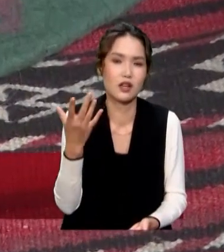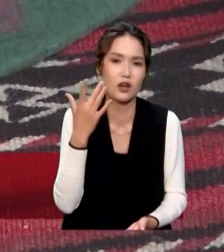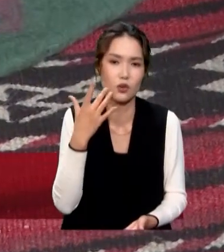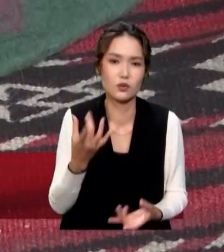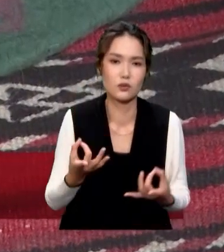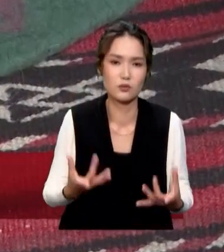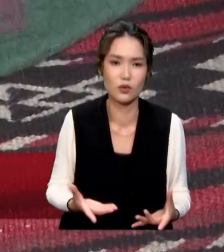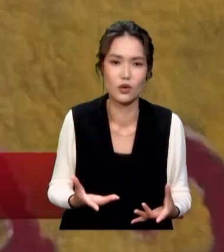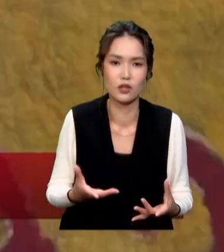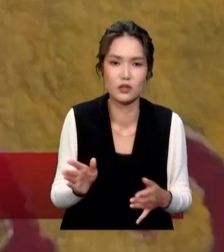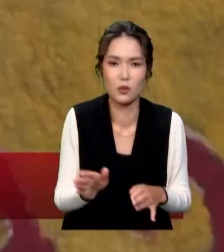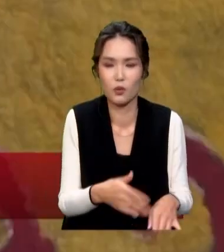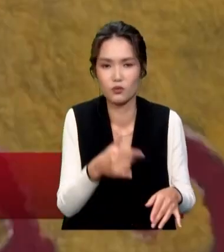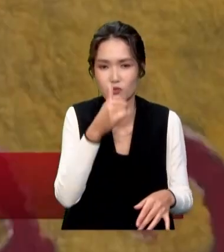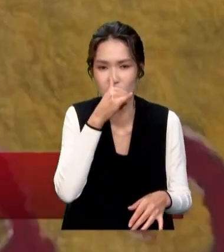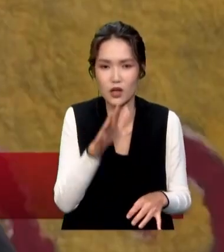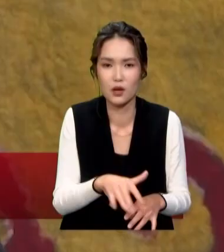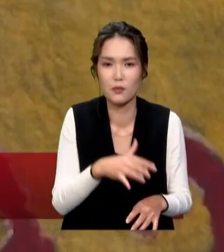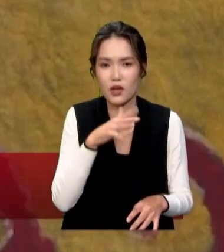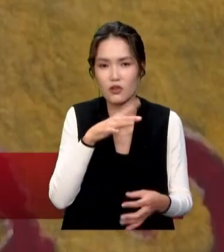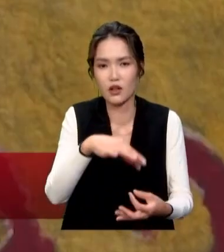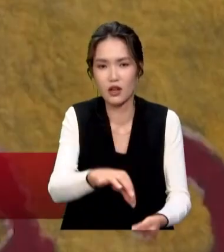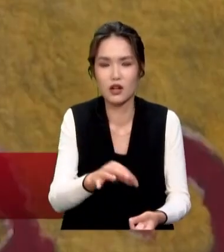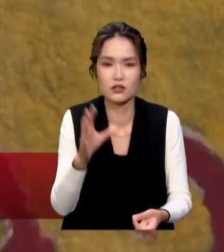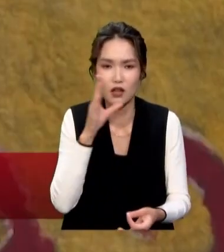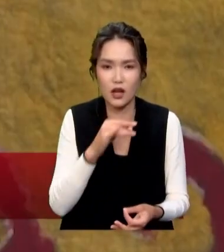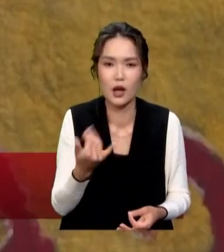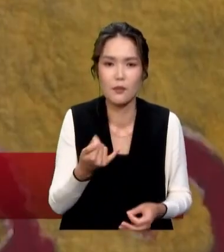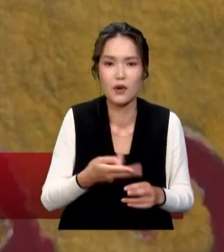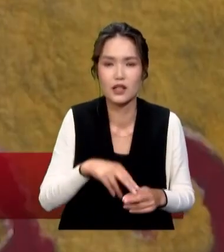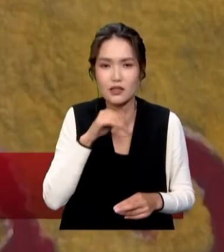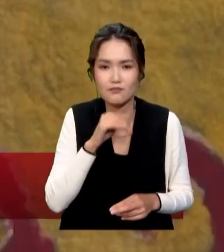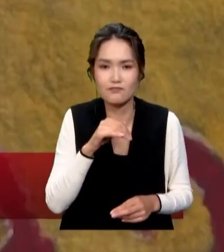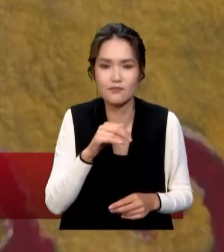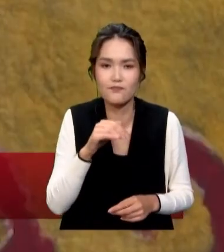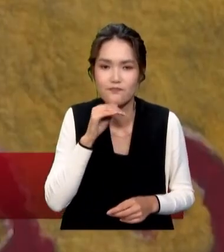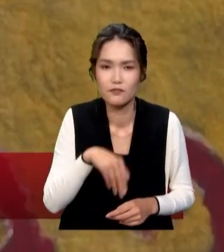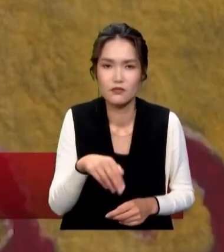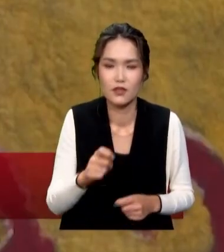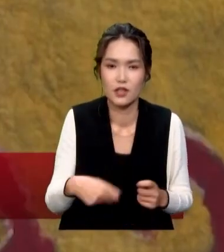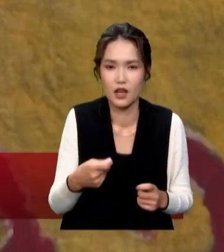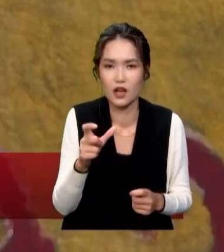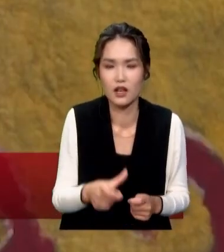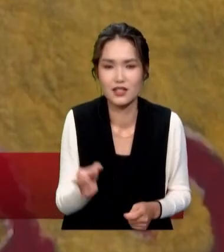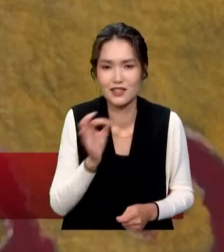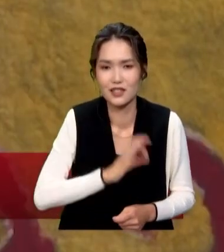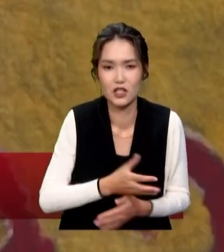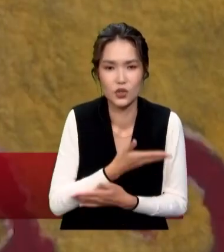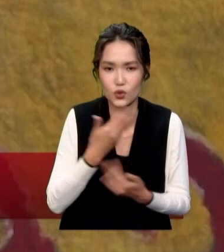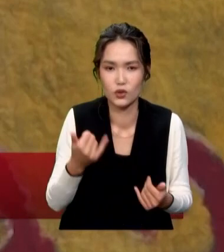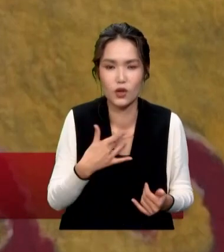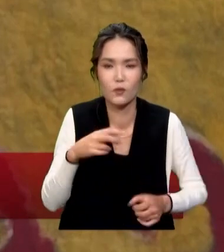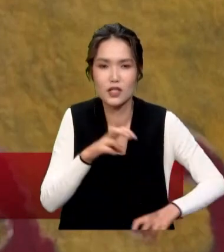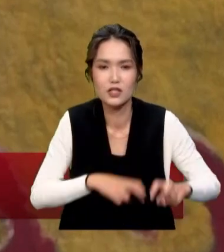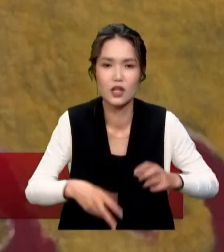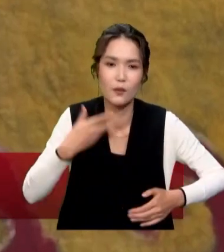ол өте бермейді. Біраз жылдар тұрып қалады. Ауыл шеберге өте тиімсіз, себебі біз үнемі ізденіс